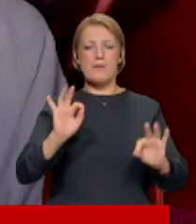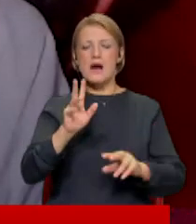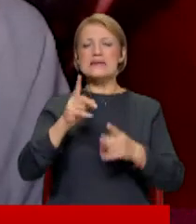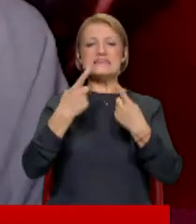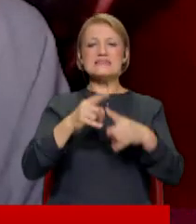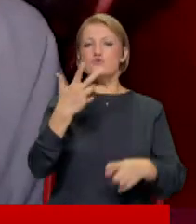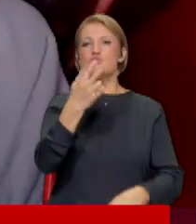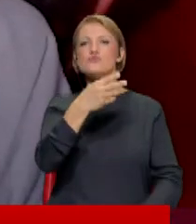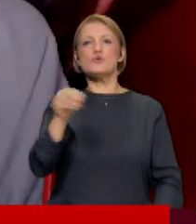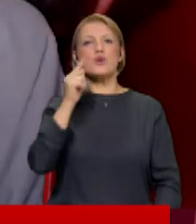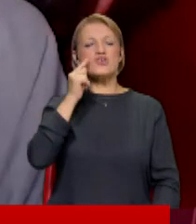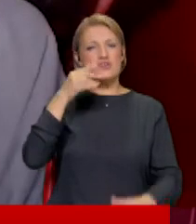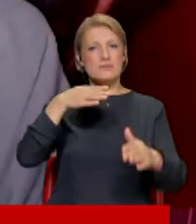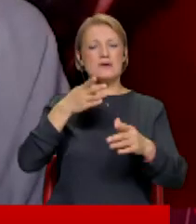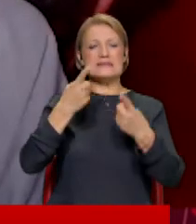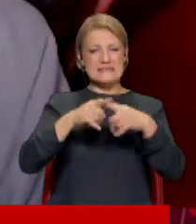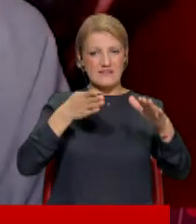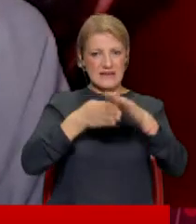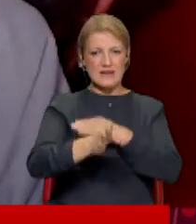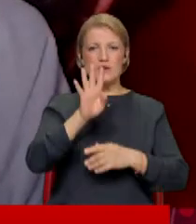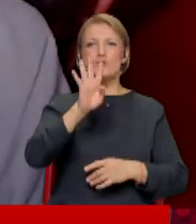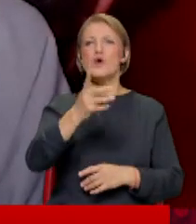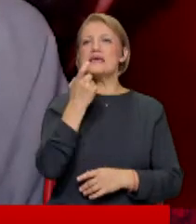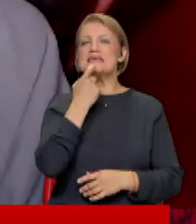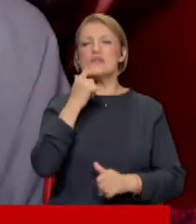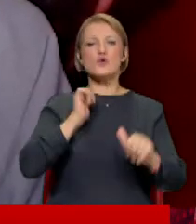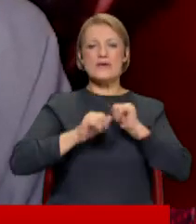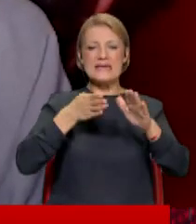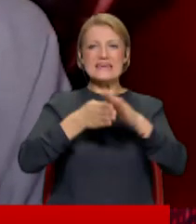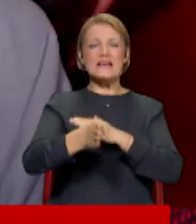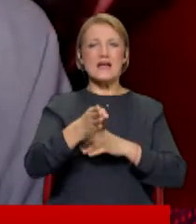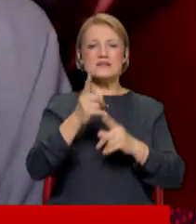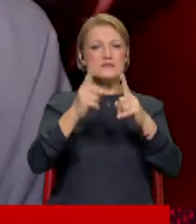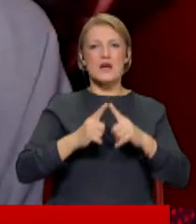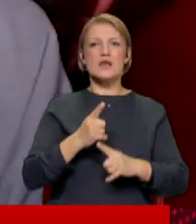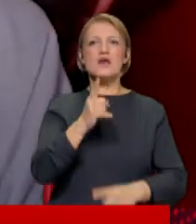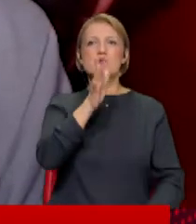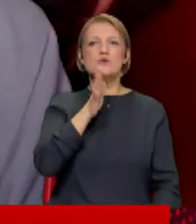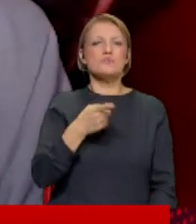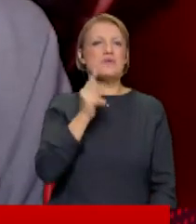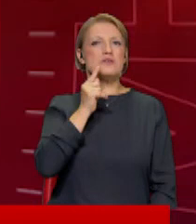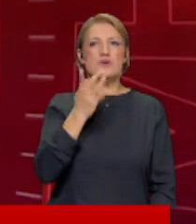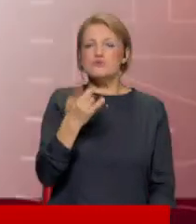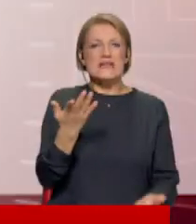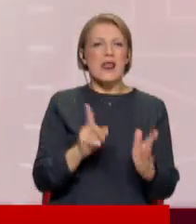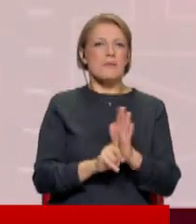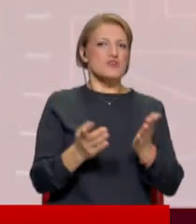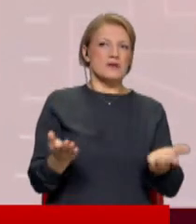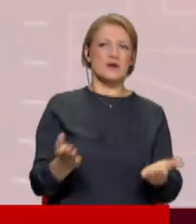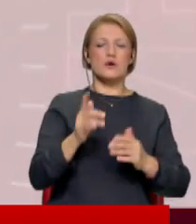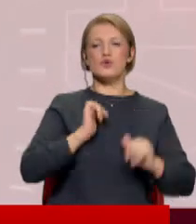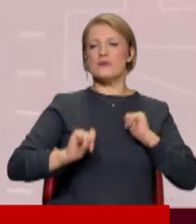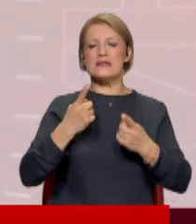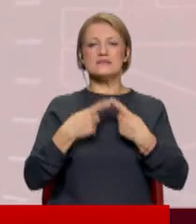3,5 milyona dahi girdi 4 yıllık fakültelere girenlerin sayısı yarım milyon bilet değil Bunun neresi Başarı Üniversitesi